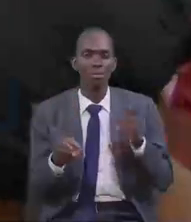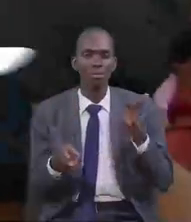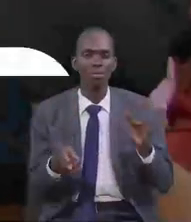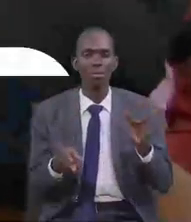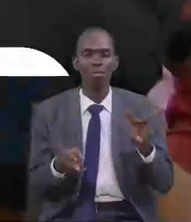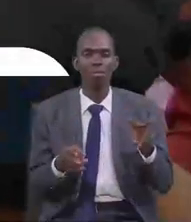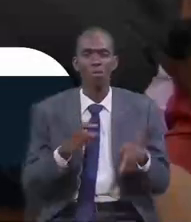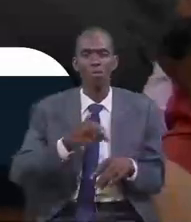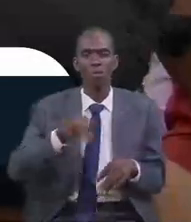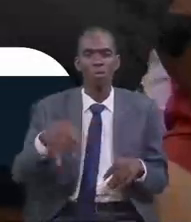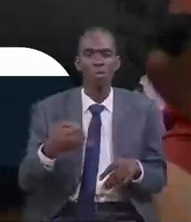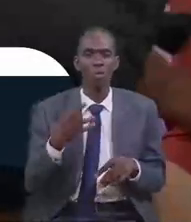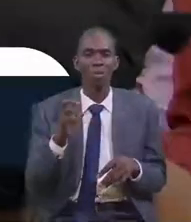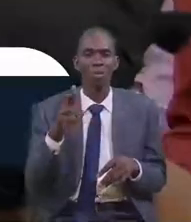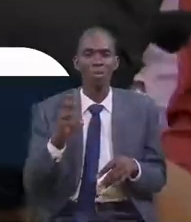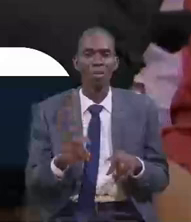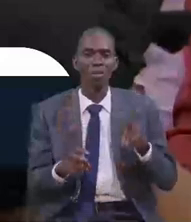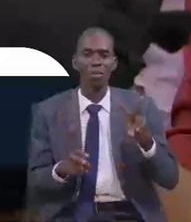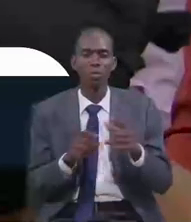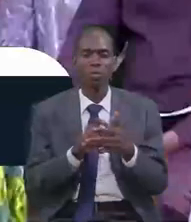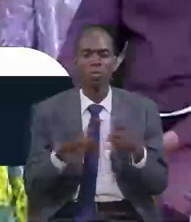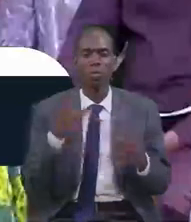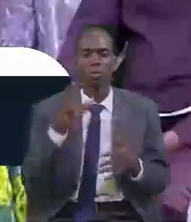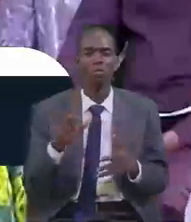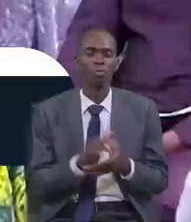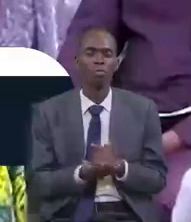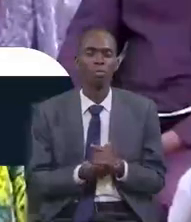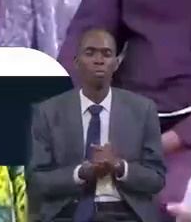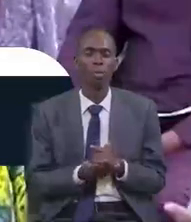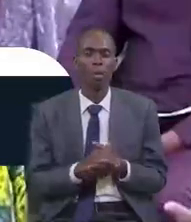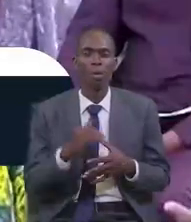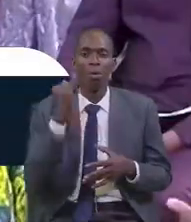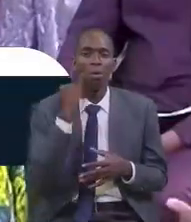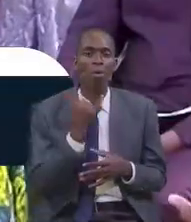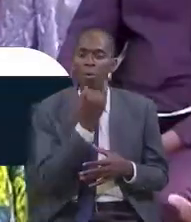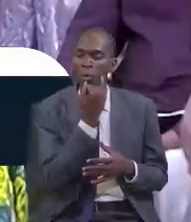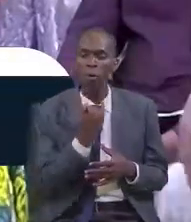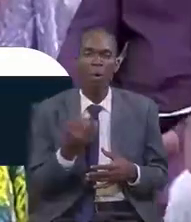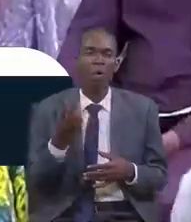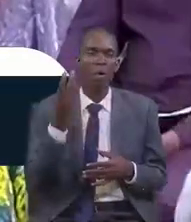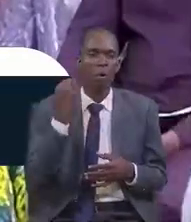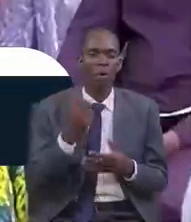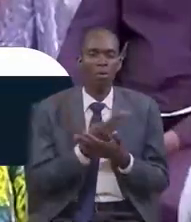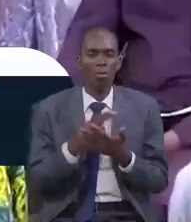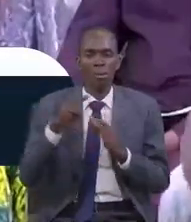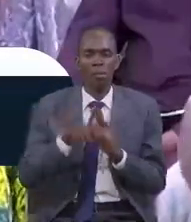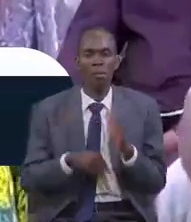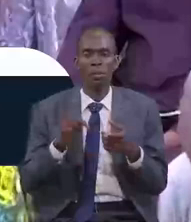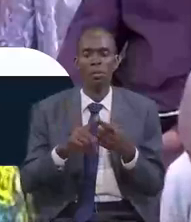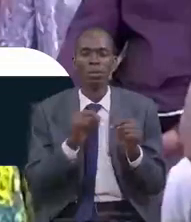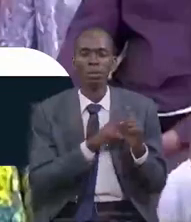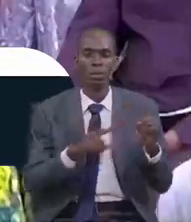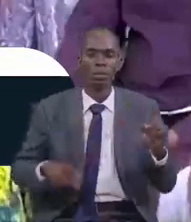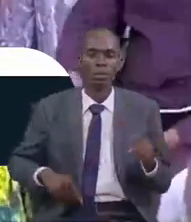Jérémie, chapitre 2, 3. Israël était consacré à